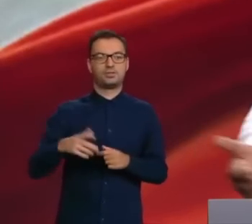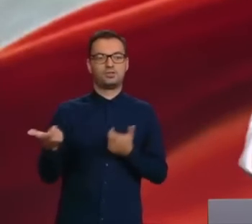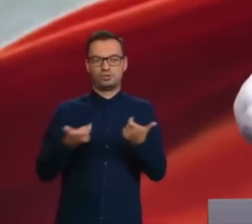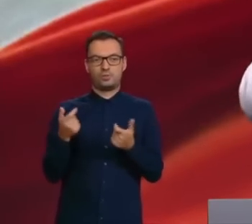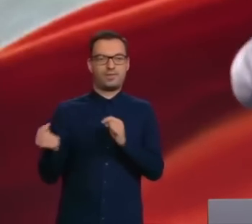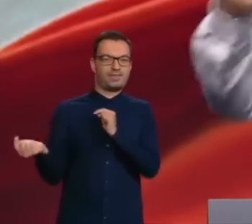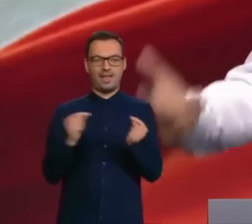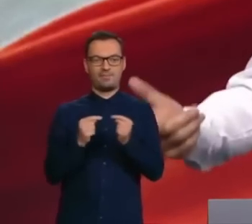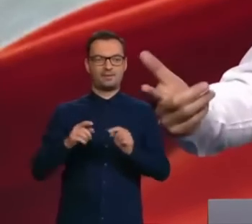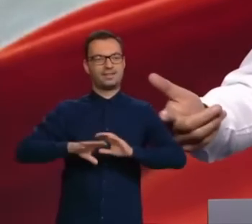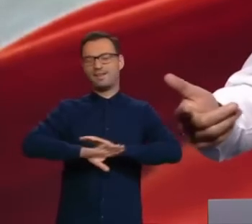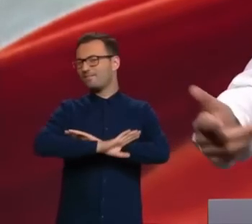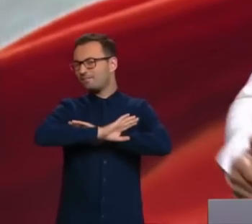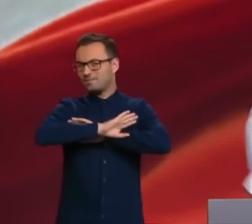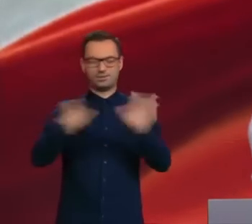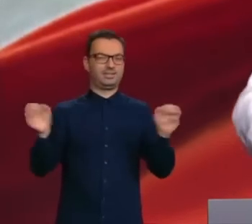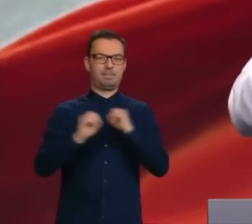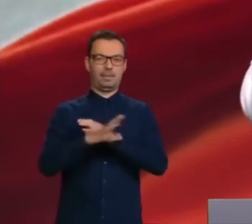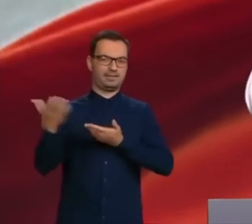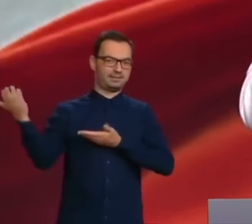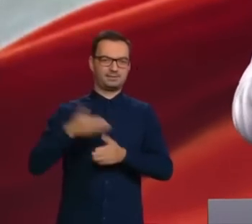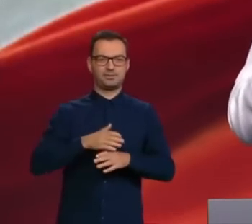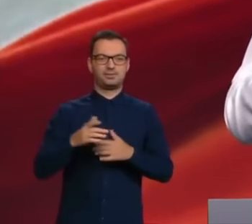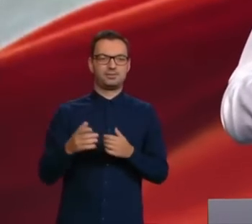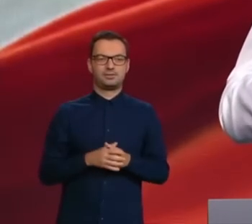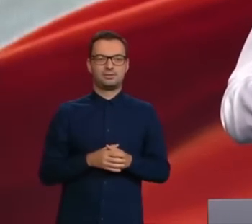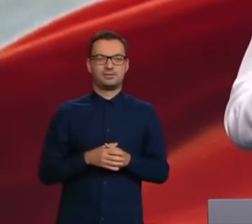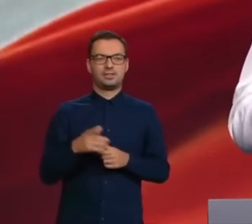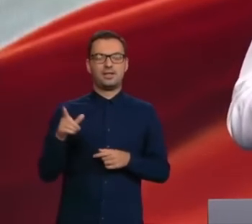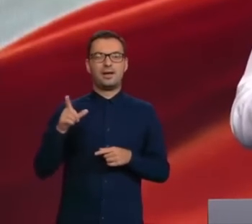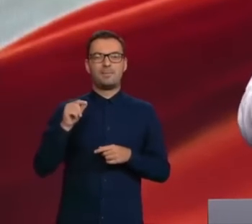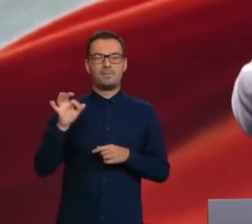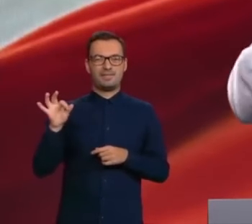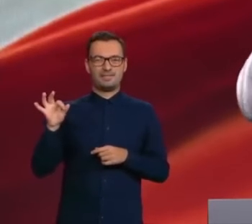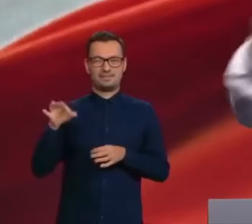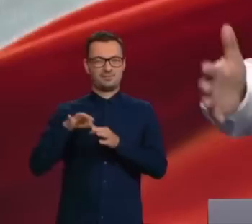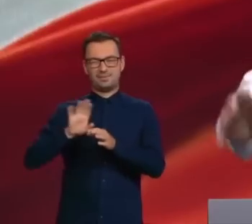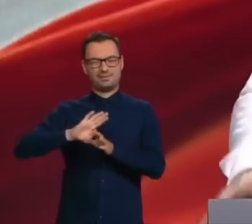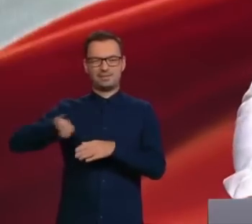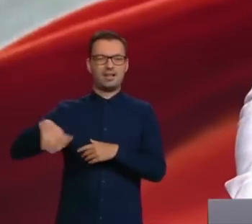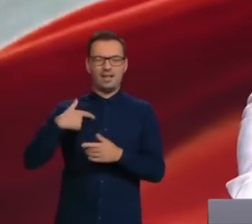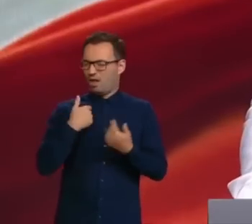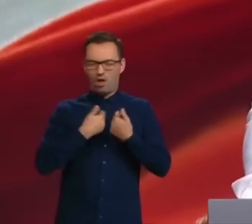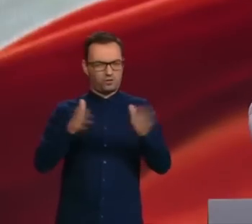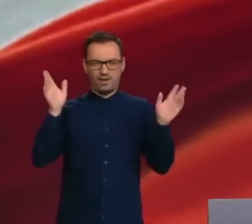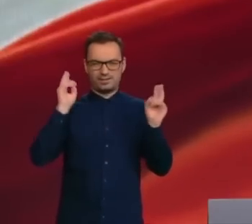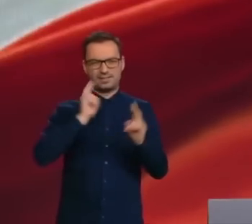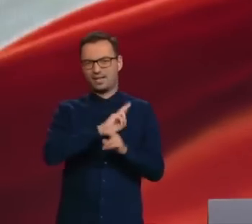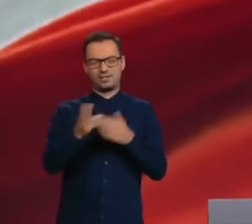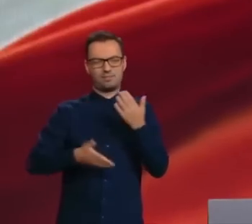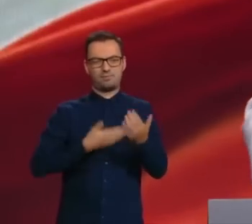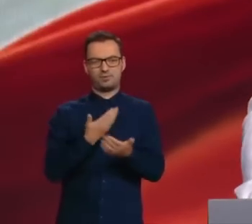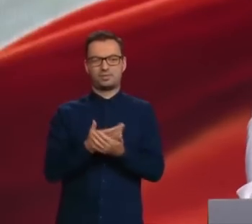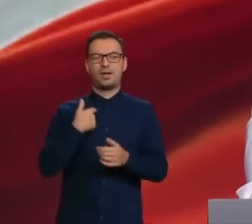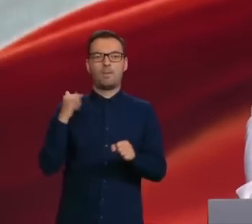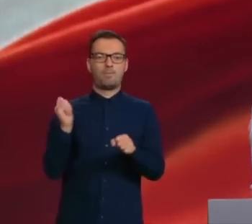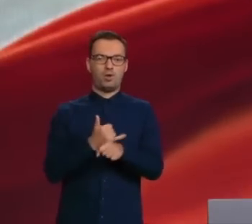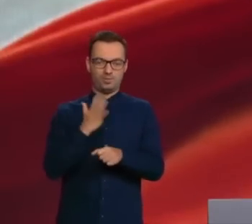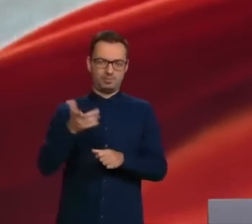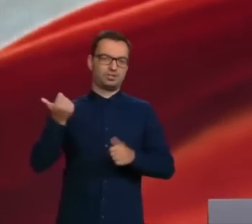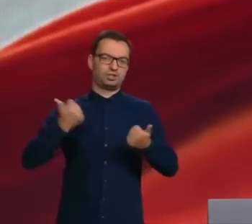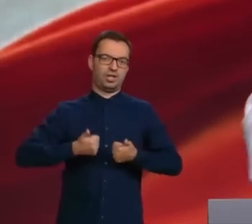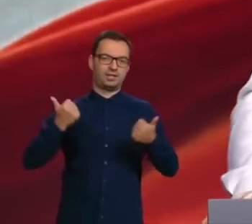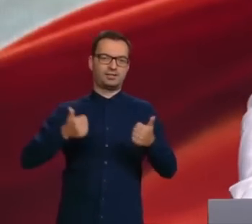zrobić taką debatę ze wszystkimi mediami, może prowadzoną nie przez działacza PiSu, ale ja jestem otwarty na każdą propozycję i będę w piątek na was czekał.